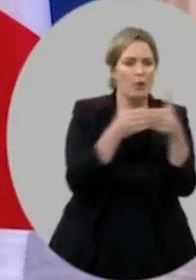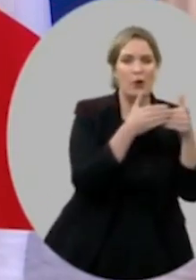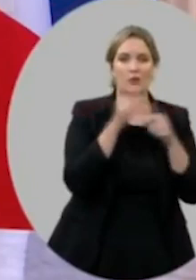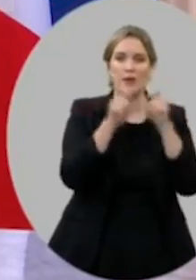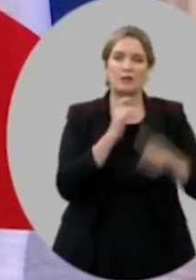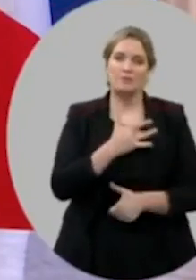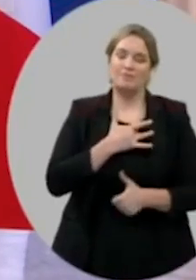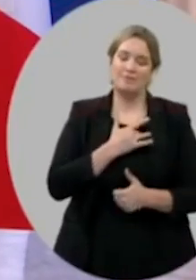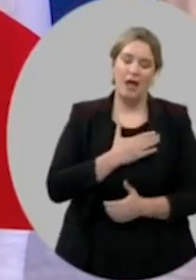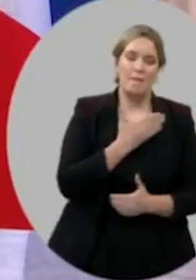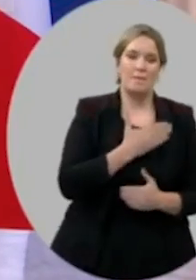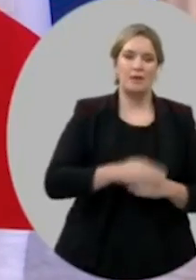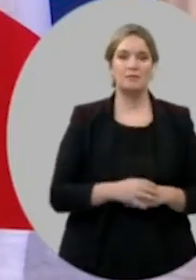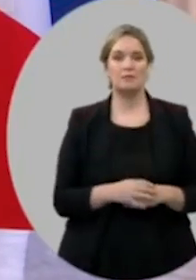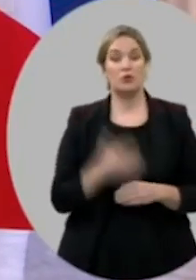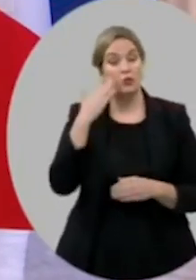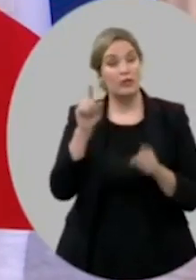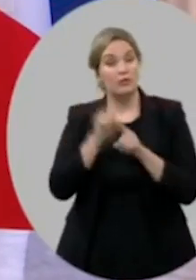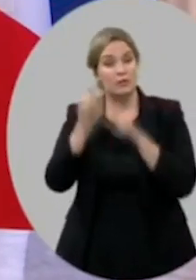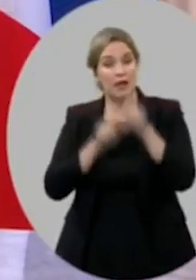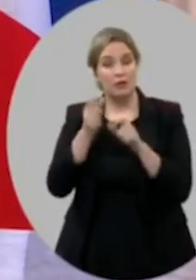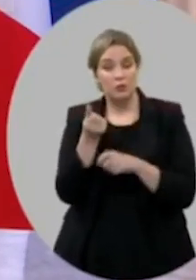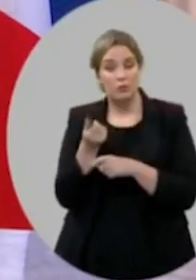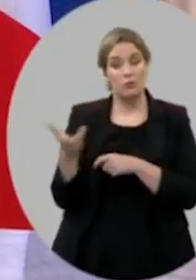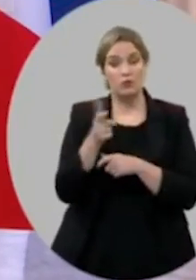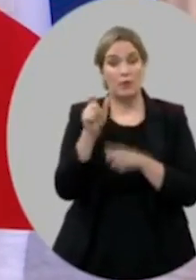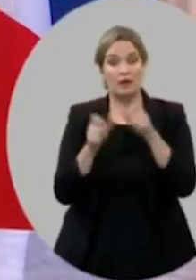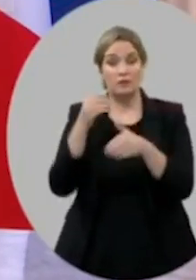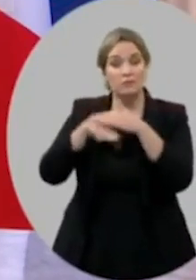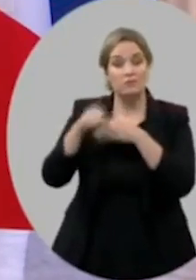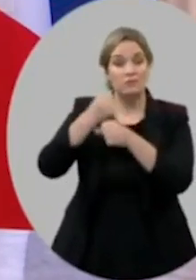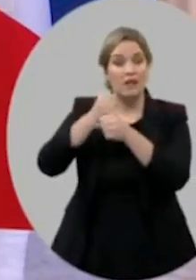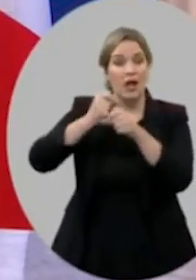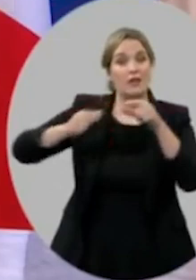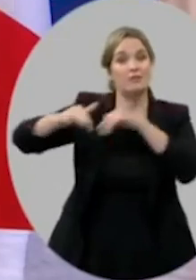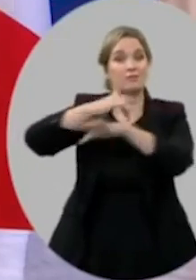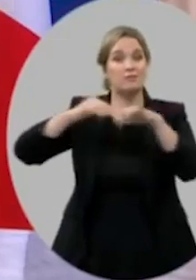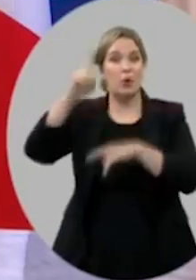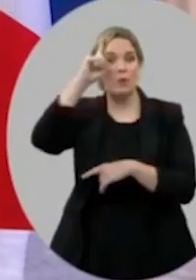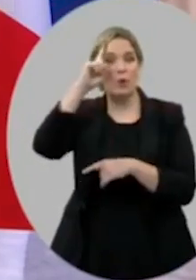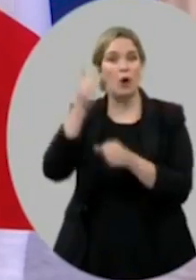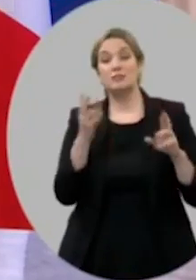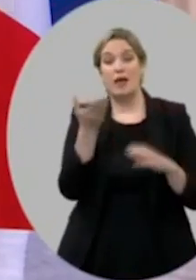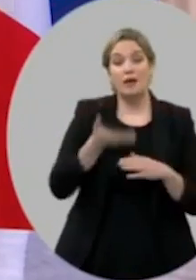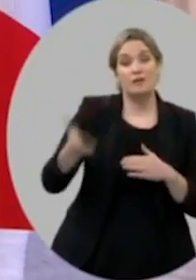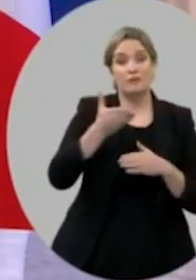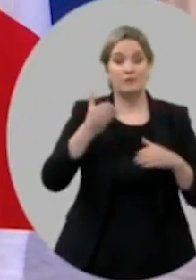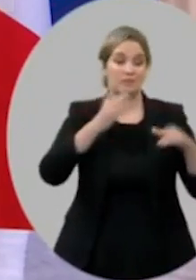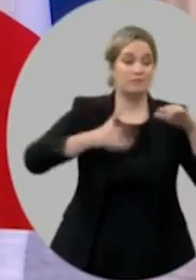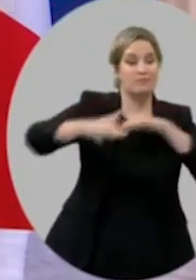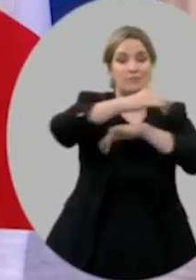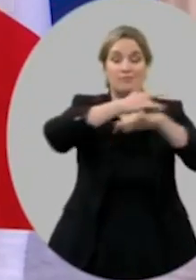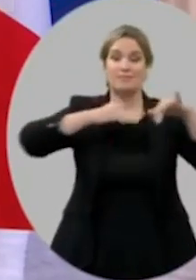Je sais aussi tout où on vit et travaille. Et surtout, pour moi, l'argent fait partie des grandes passions de celles et